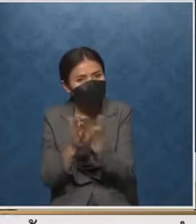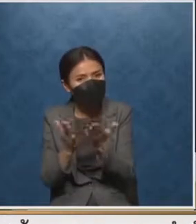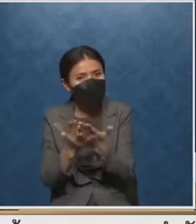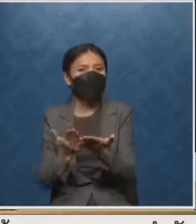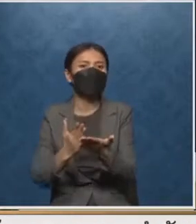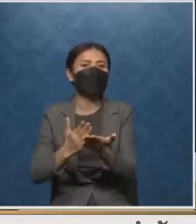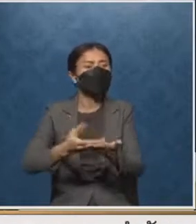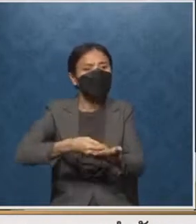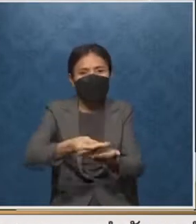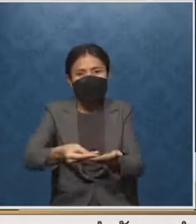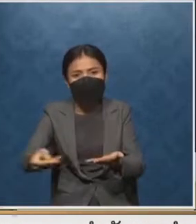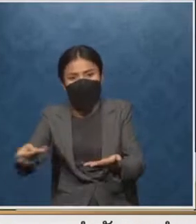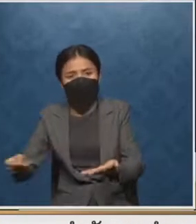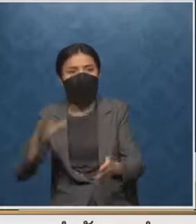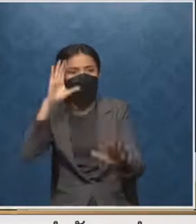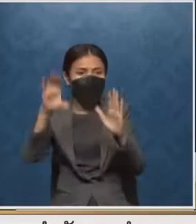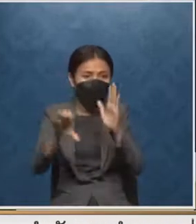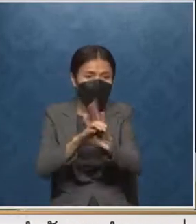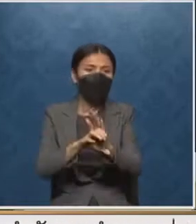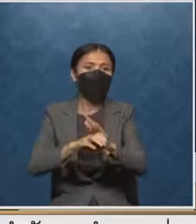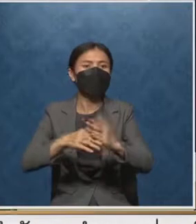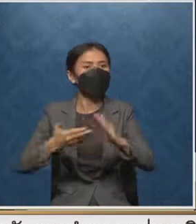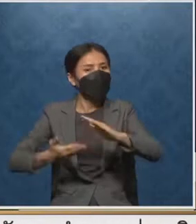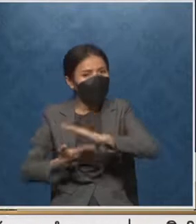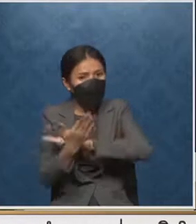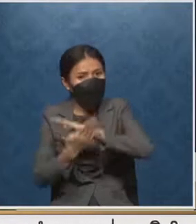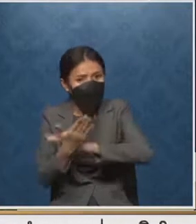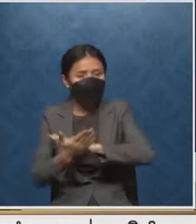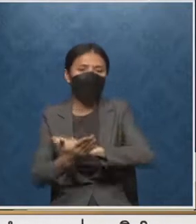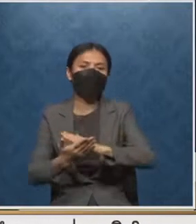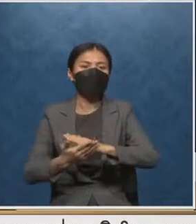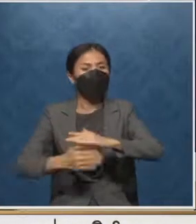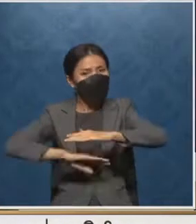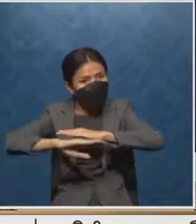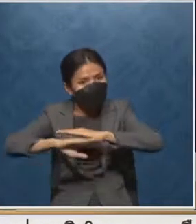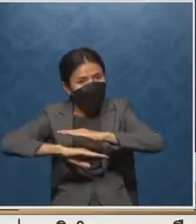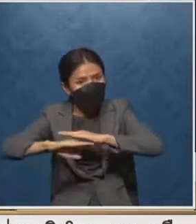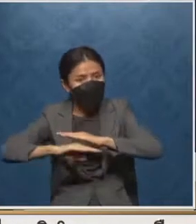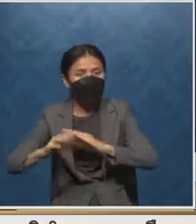พเขียนภาพพิมพ์ภาพระบายสี